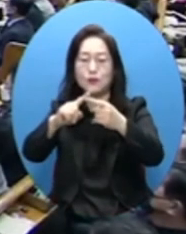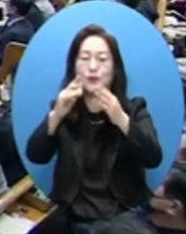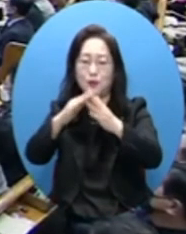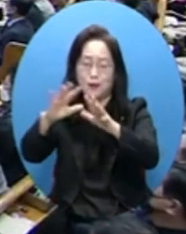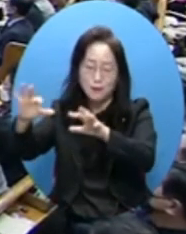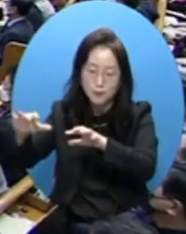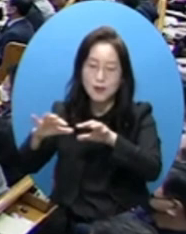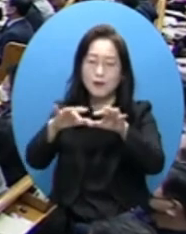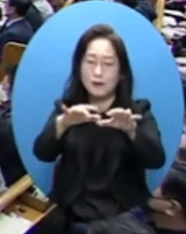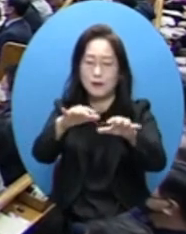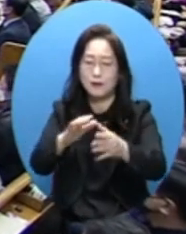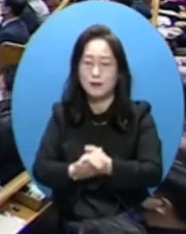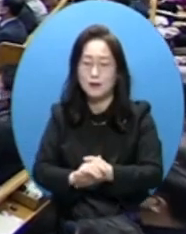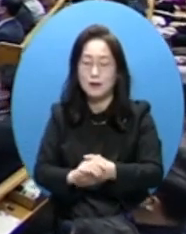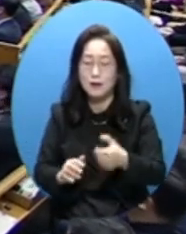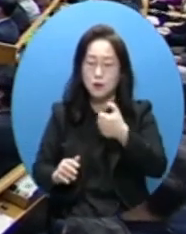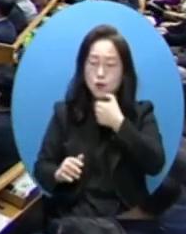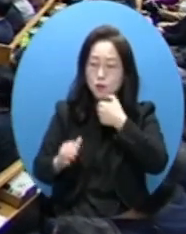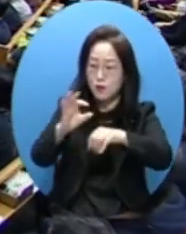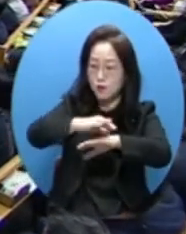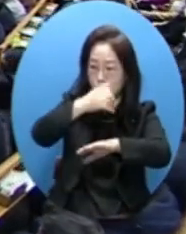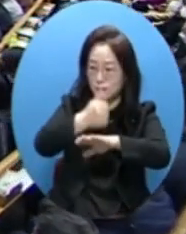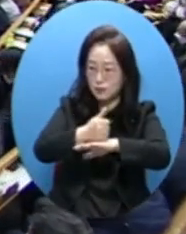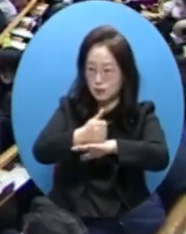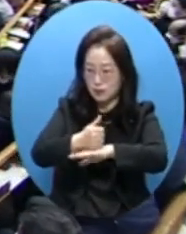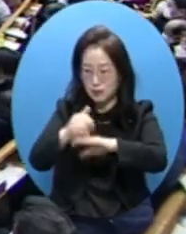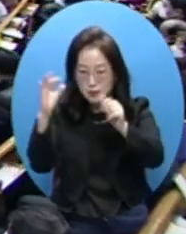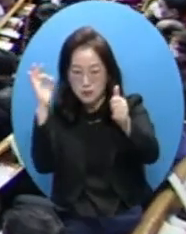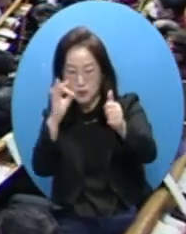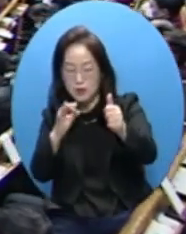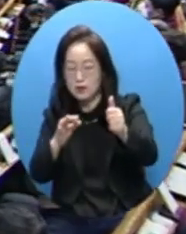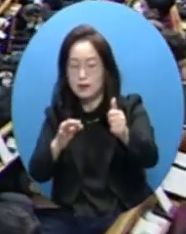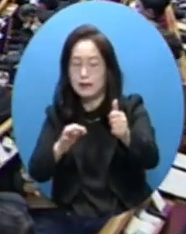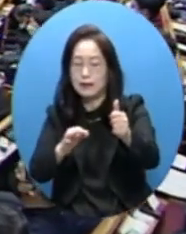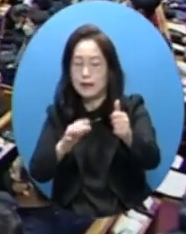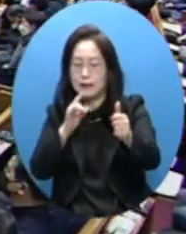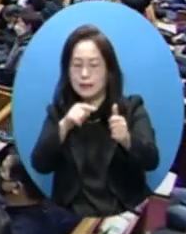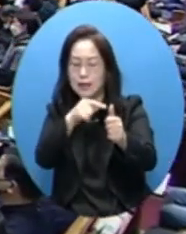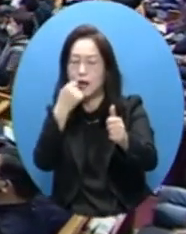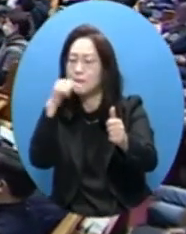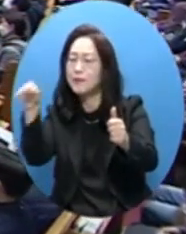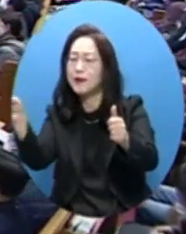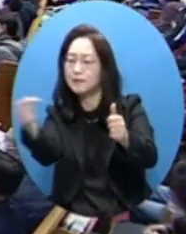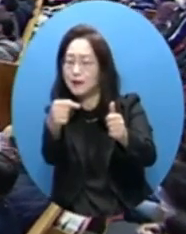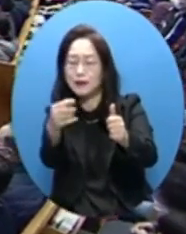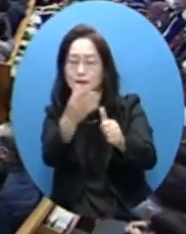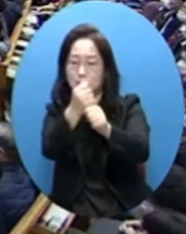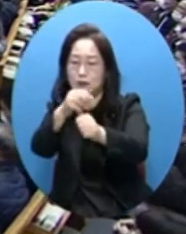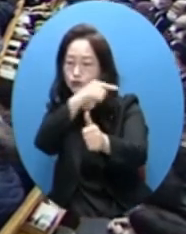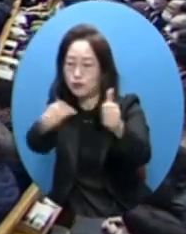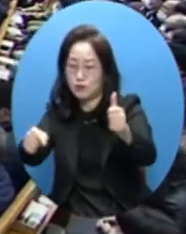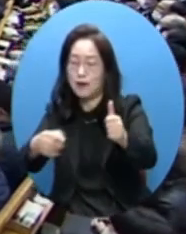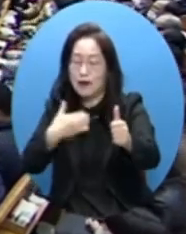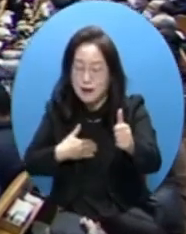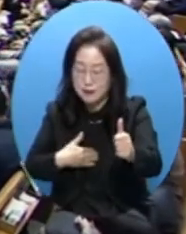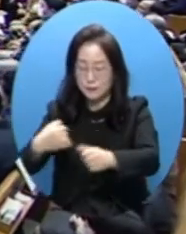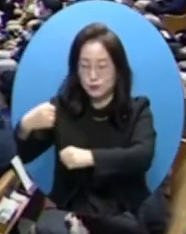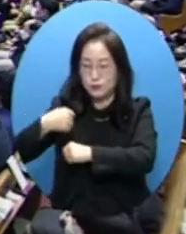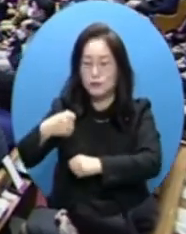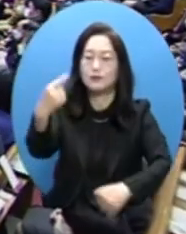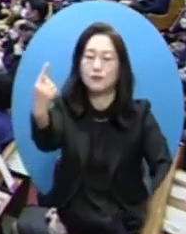그래서 로마 황제가 그를 붙잡아 죽이라는 명령을 내렸습니다. 그래서 무장한 병사들이 그를 체포하러 왔을